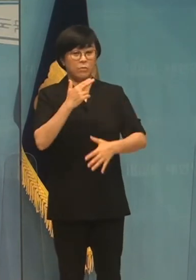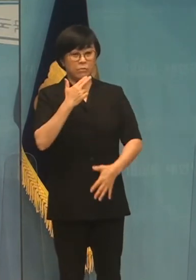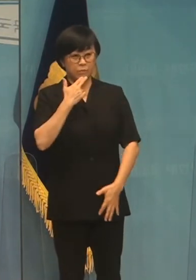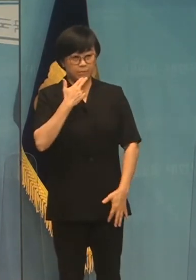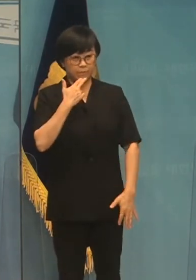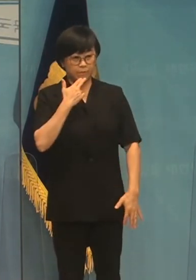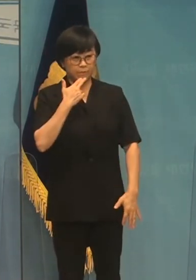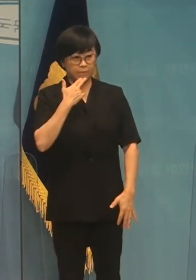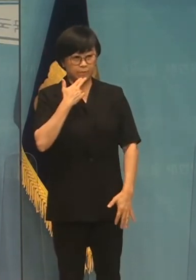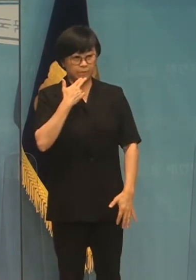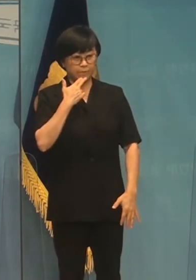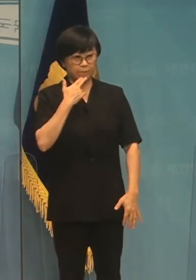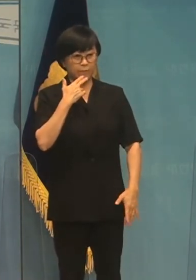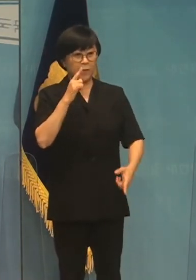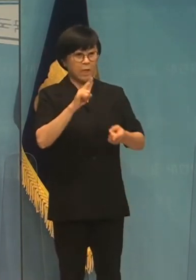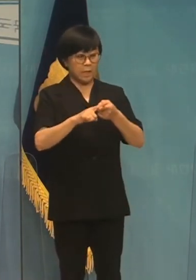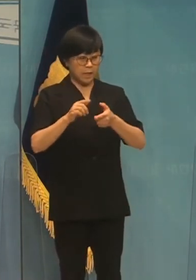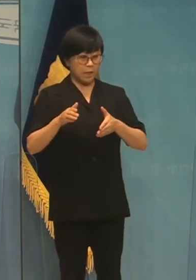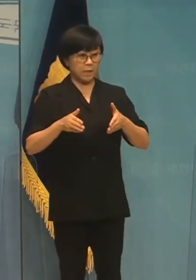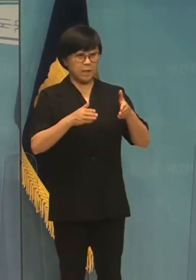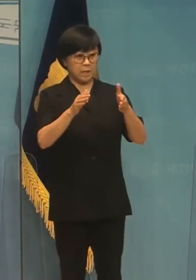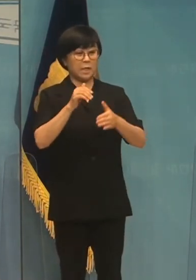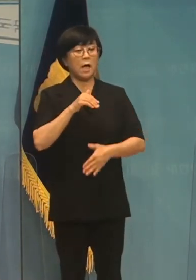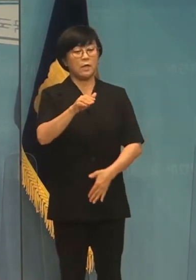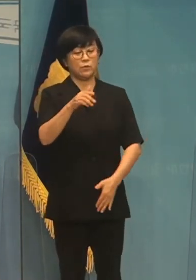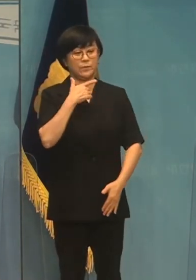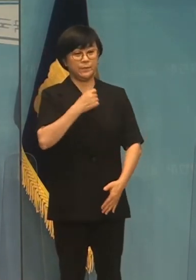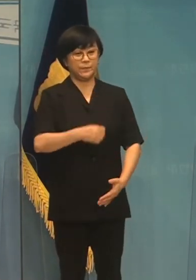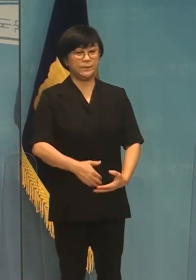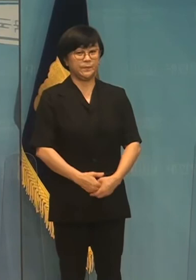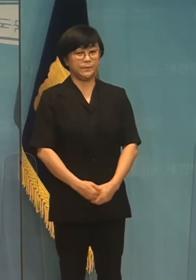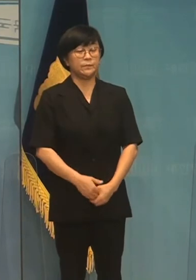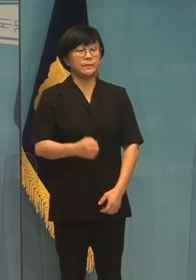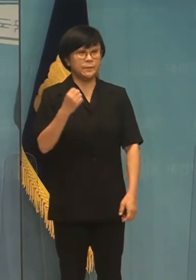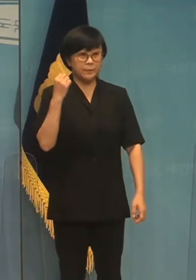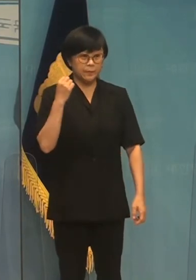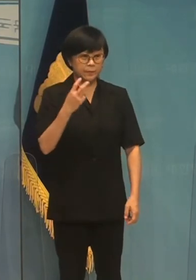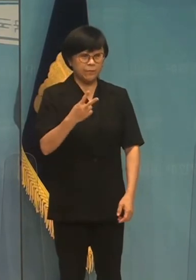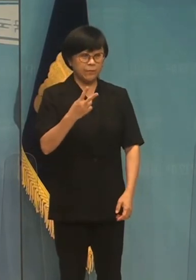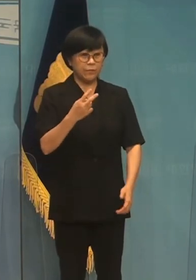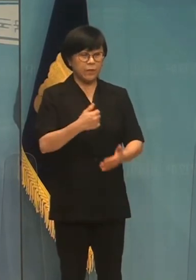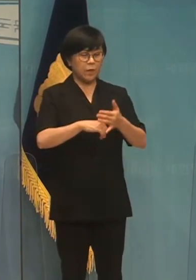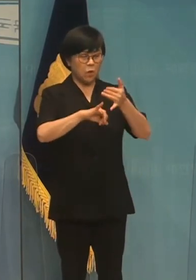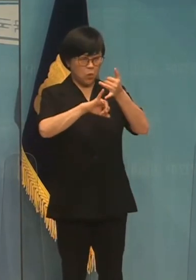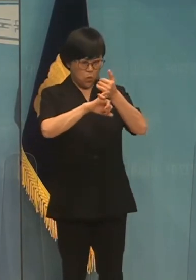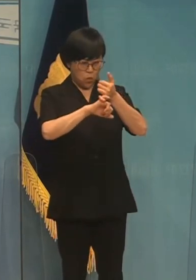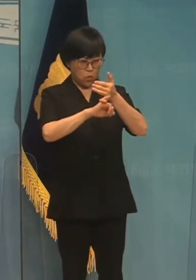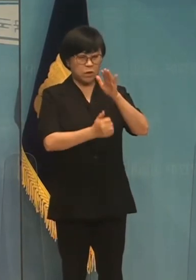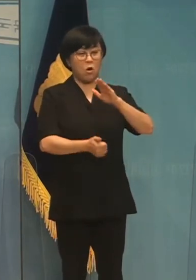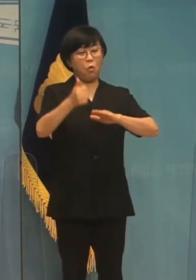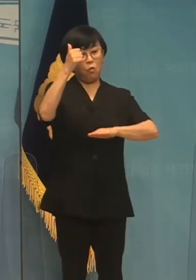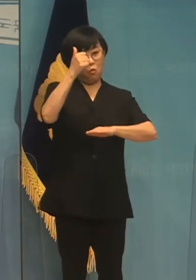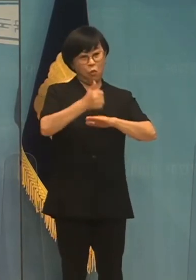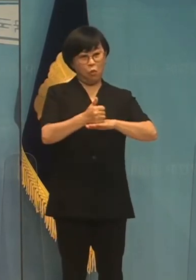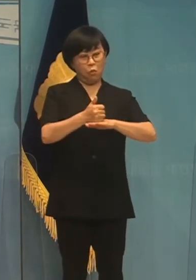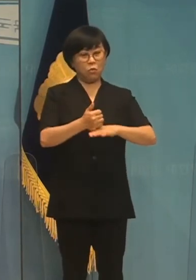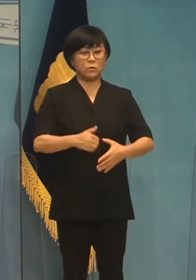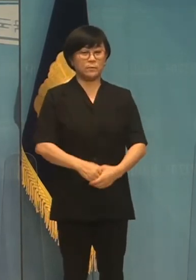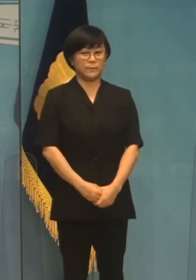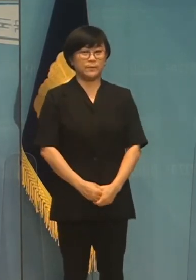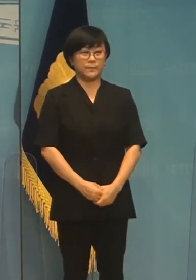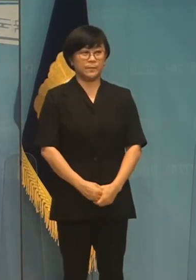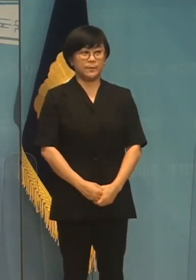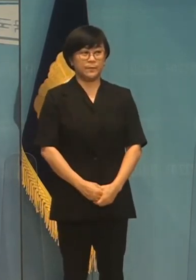두려움도 없이 그 길을 가겠습니다. 그리고 반드시 성공시키겠습니다.